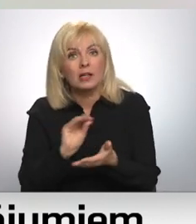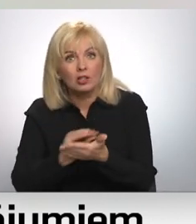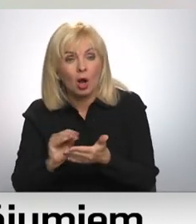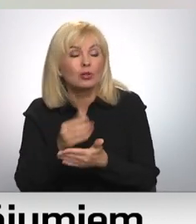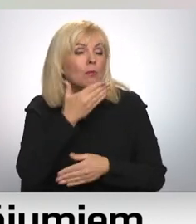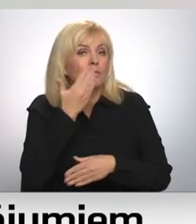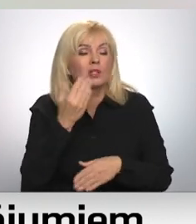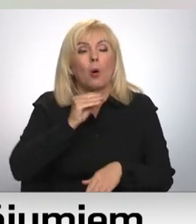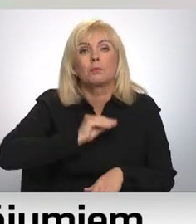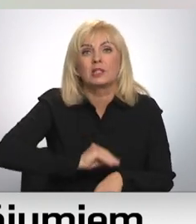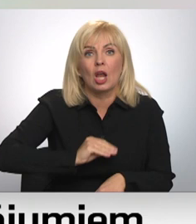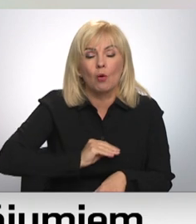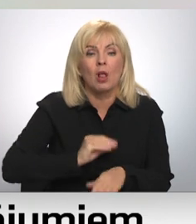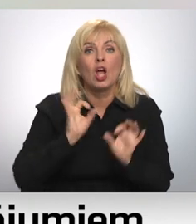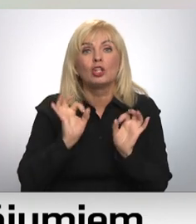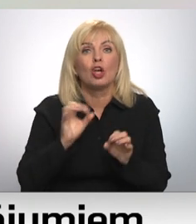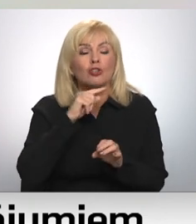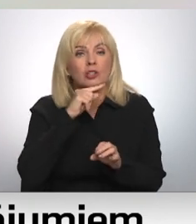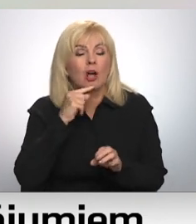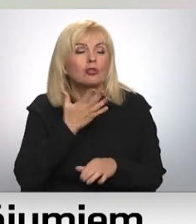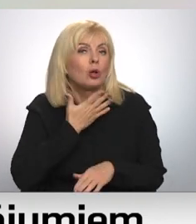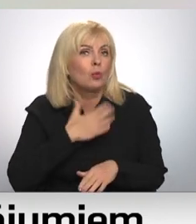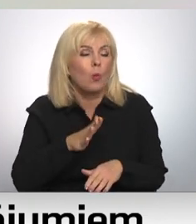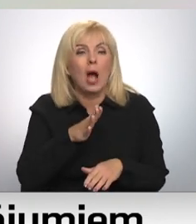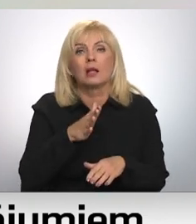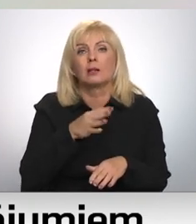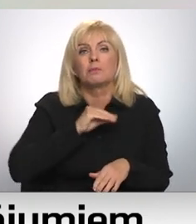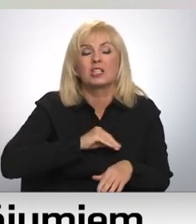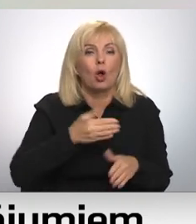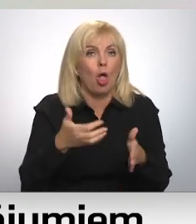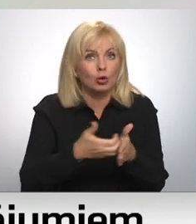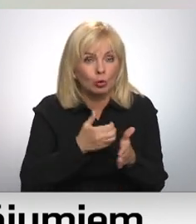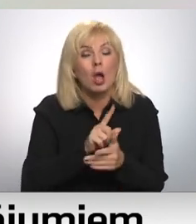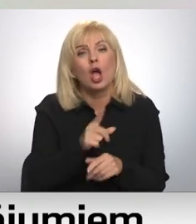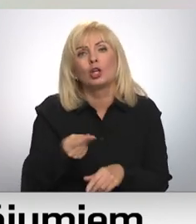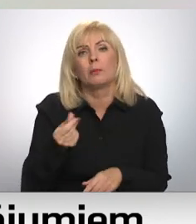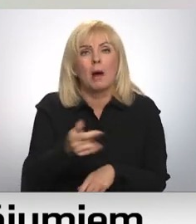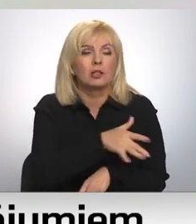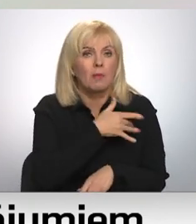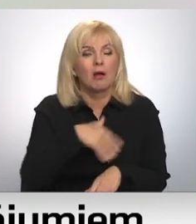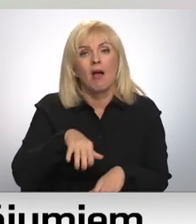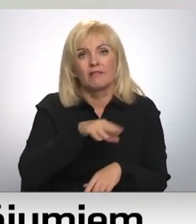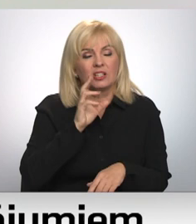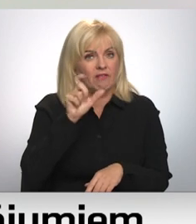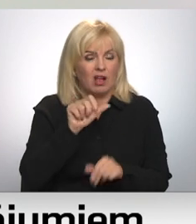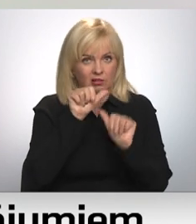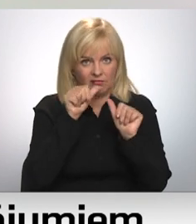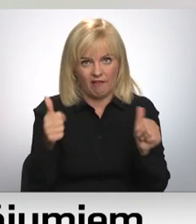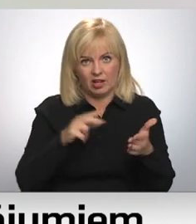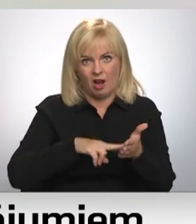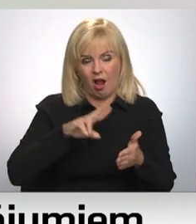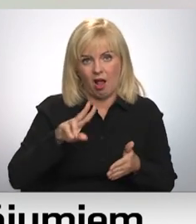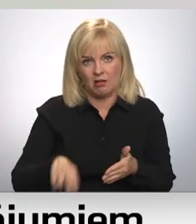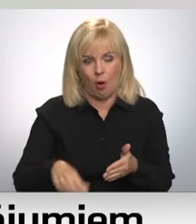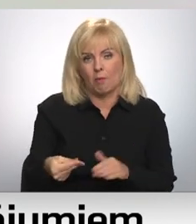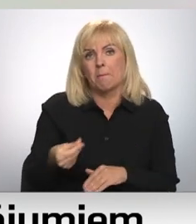psihologu. Tieši šobrīd Cēsīs mums ir ļoti liels psihologu trūkums. Ir maksas, jā, bet ne visi vecāki var